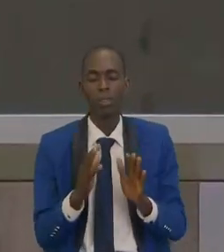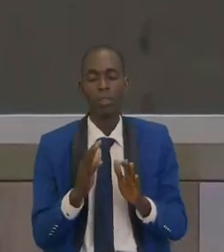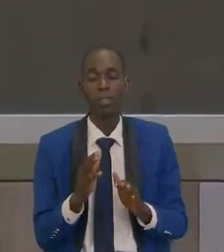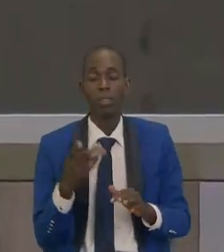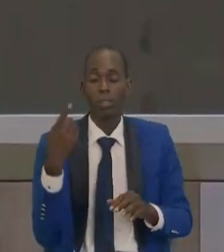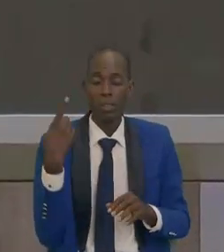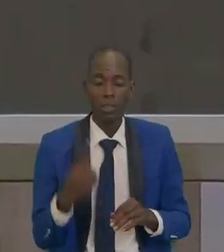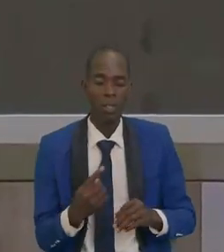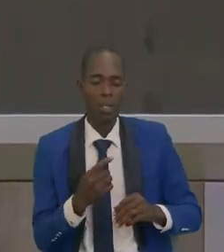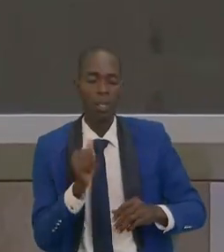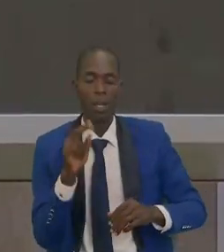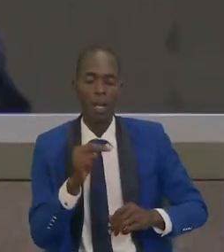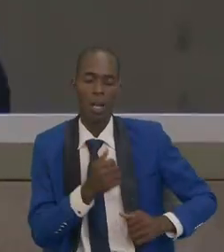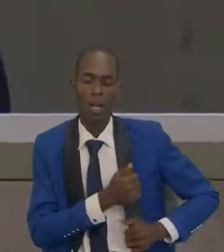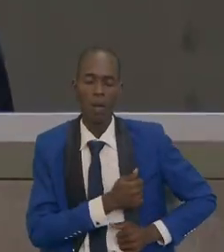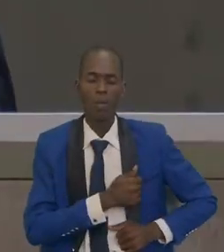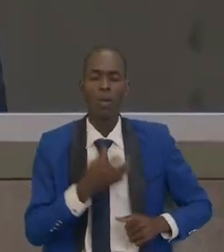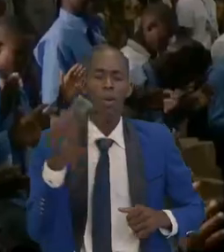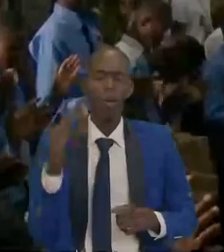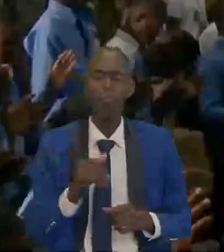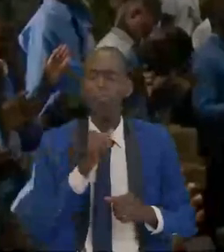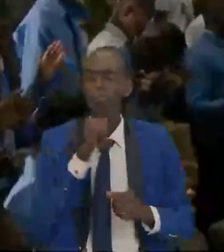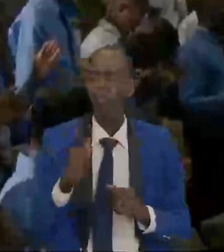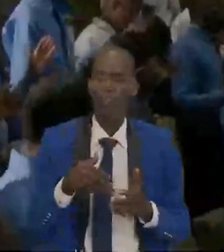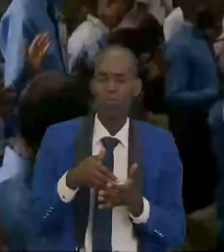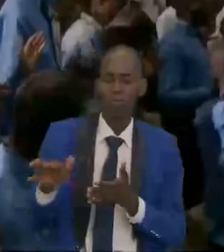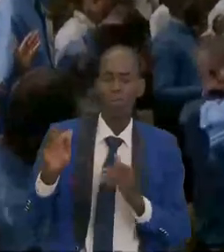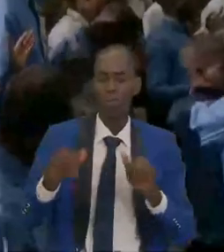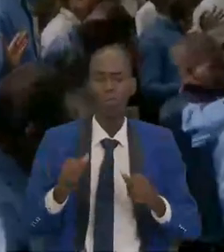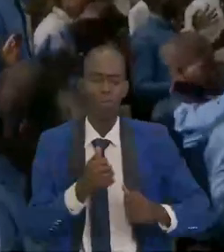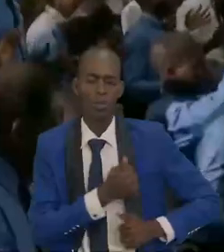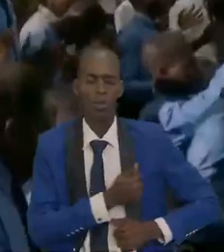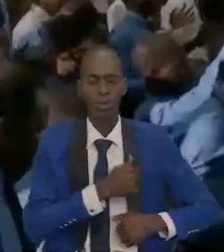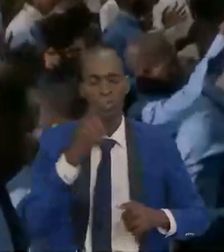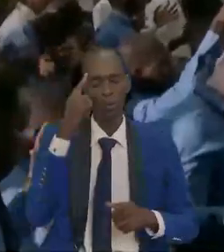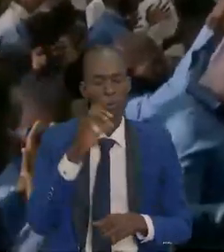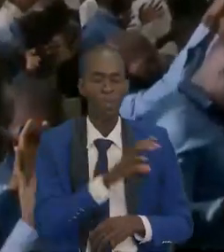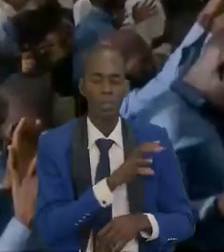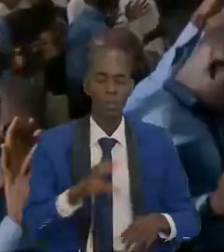Une armée de soldats irrésistibles pour Christ.